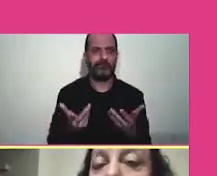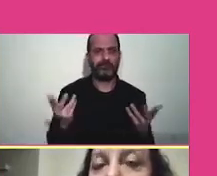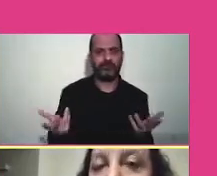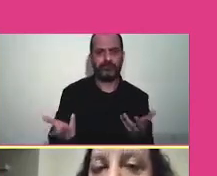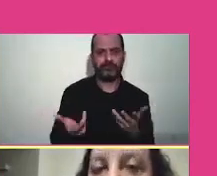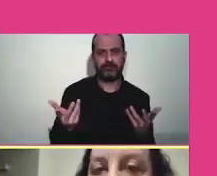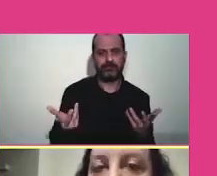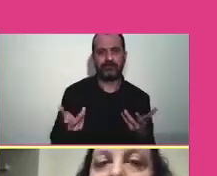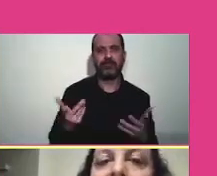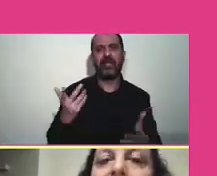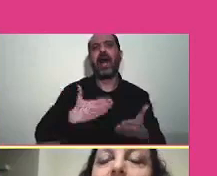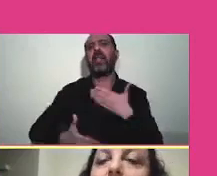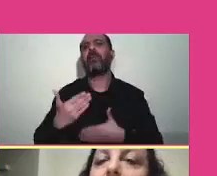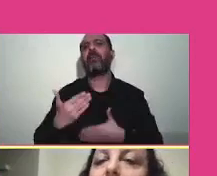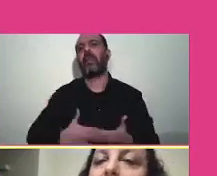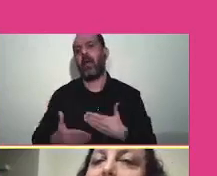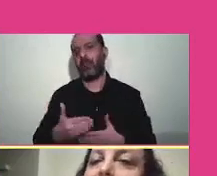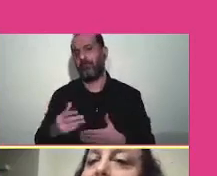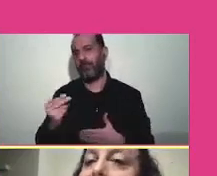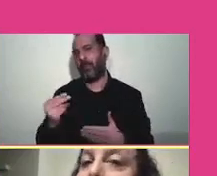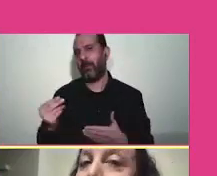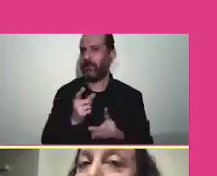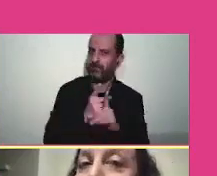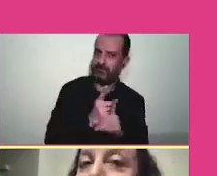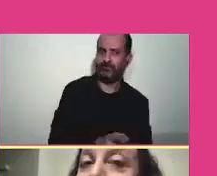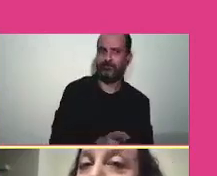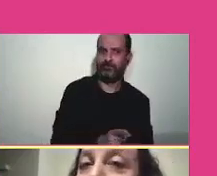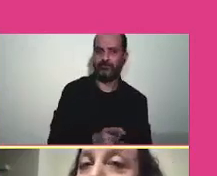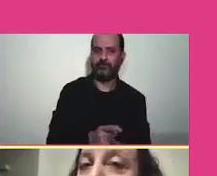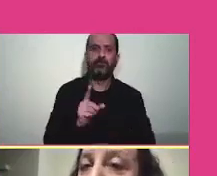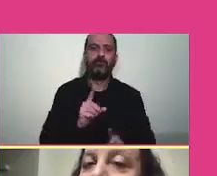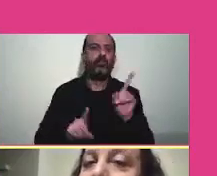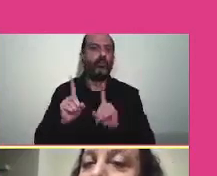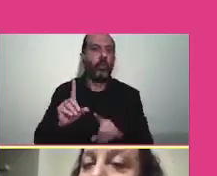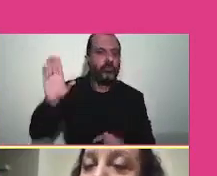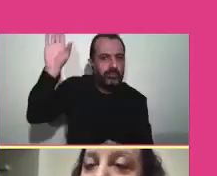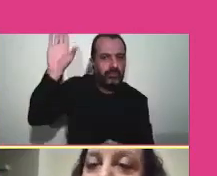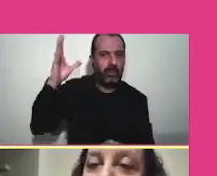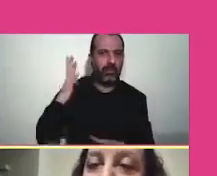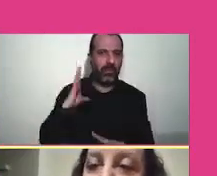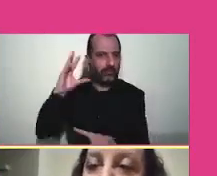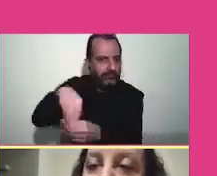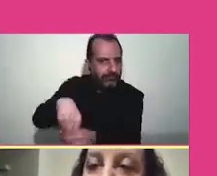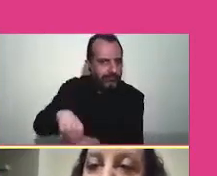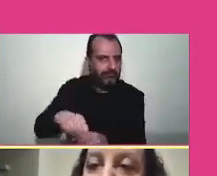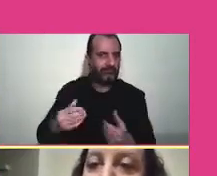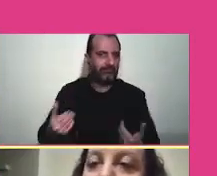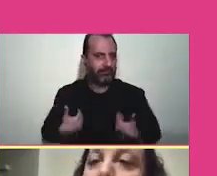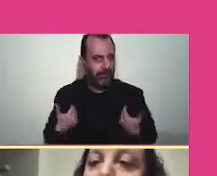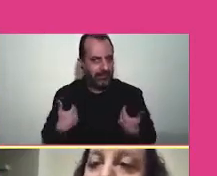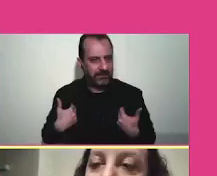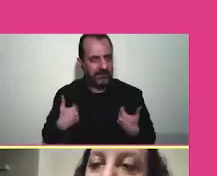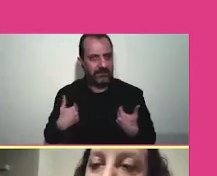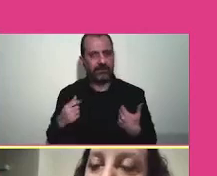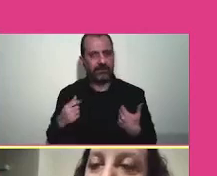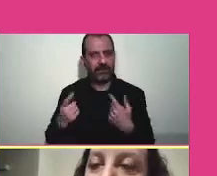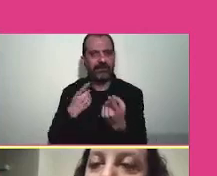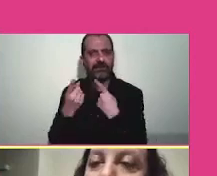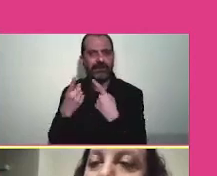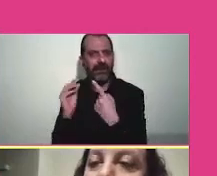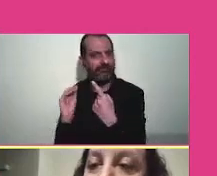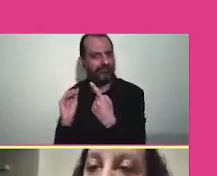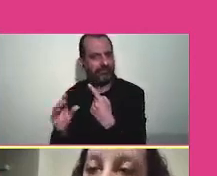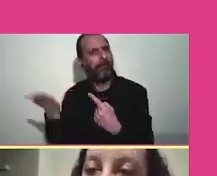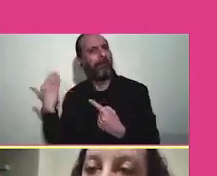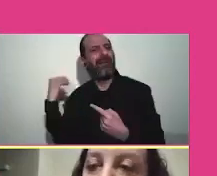για την αναπηρία. Δεν ξέρω ποιος θα ήθελε να παίξει, άμα θέλει μπορεί να γράψει στο chat όπως το